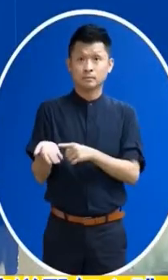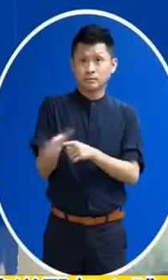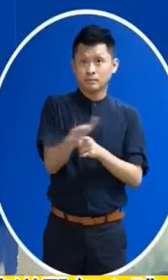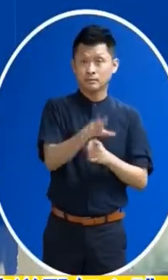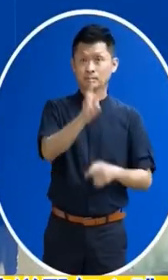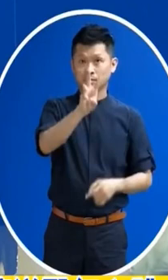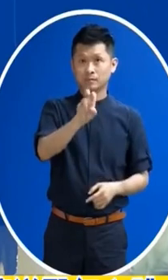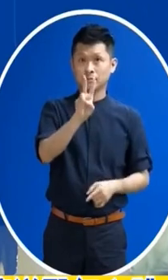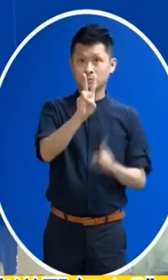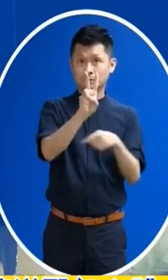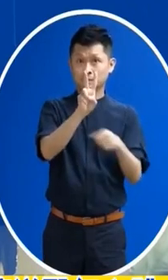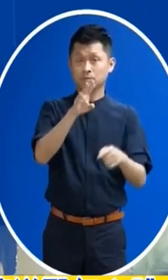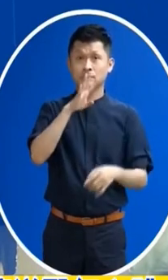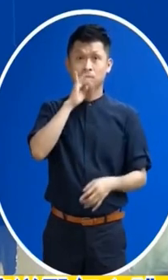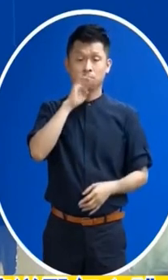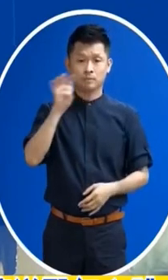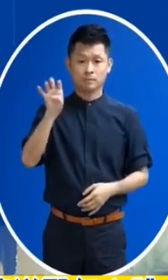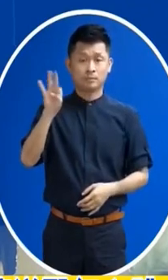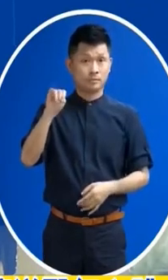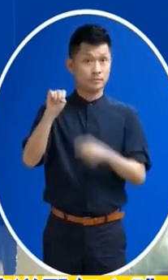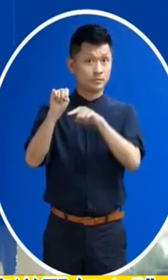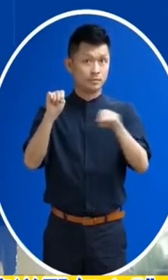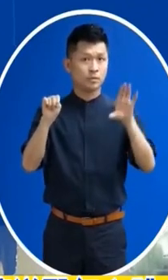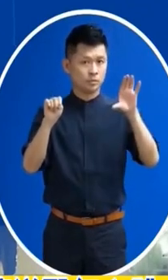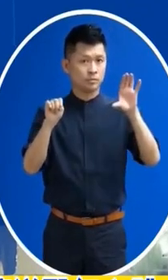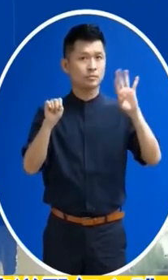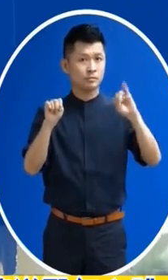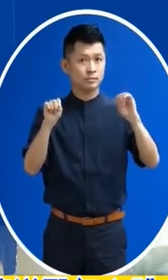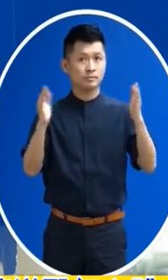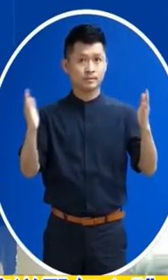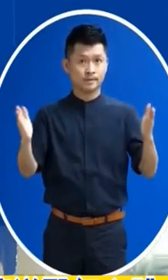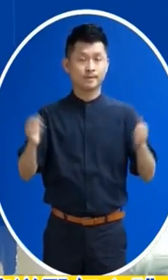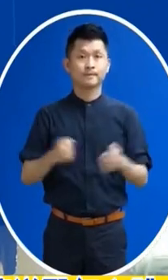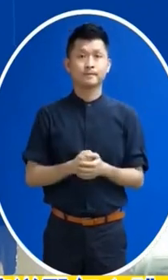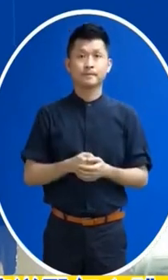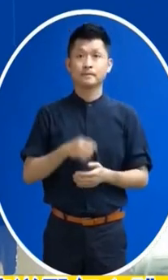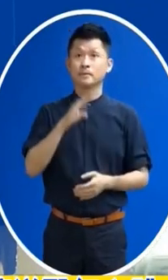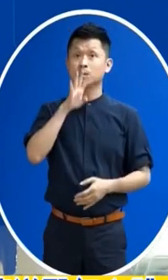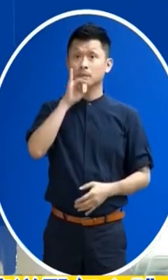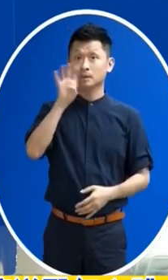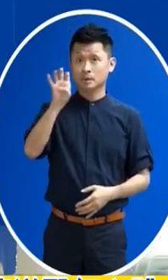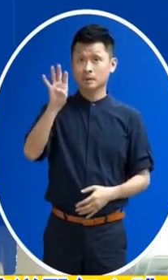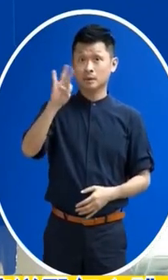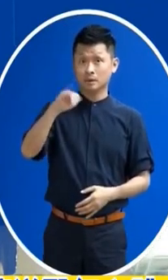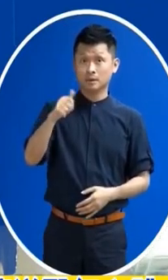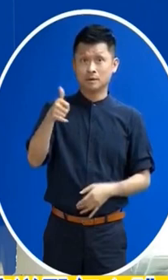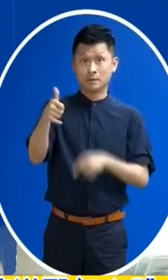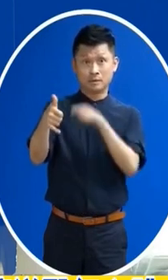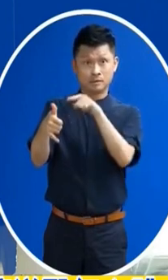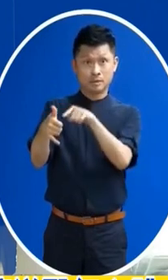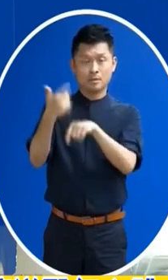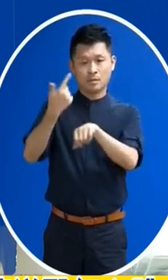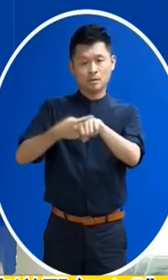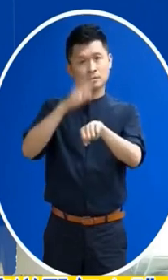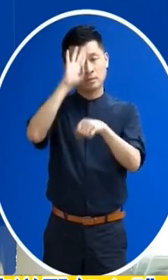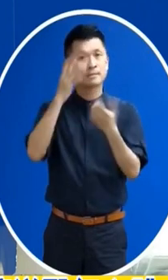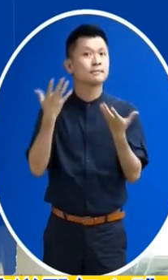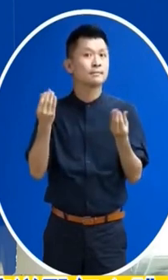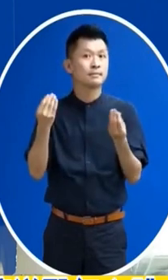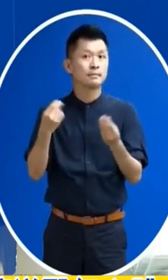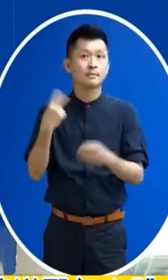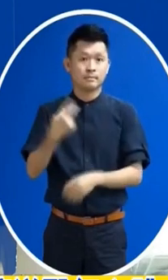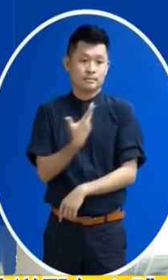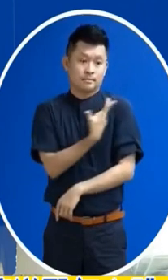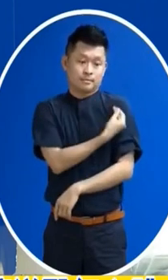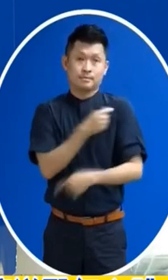32例死亡个案年龄是从40多岁到90多岁，其中40多岁的这一位本身没有慢性病史，有接